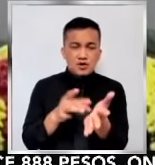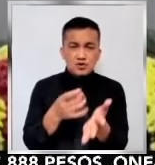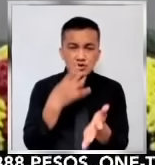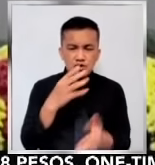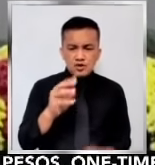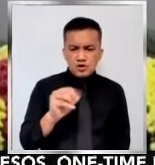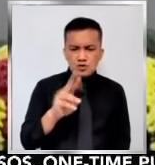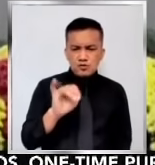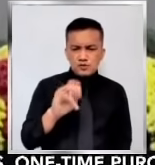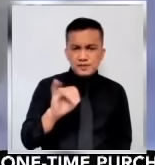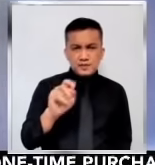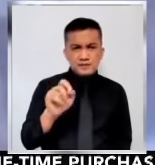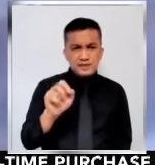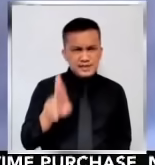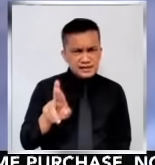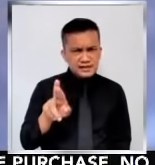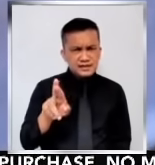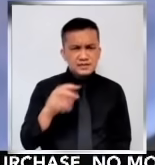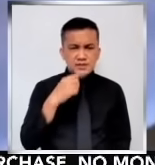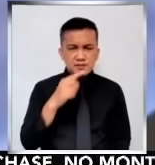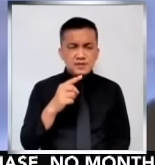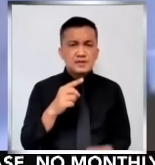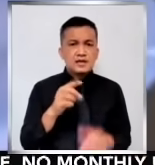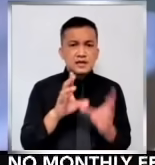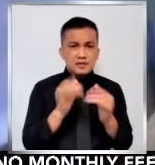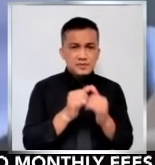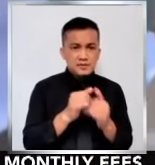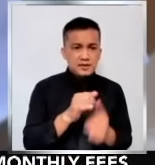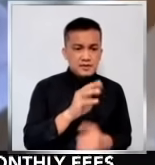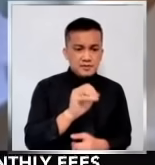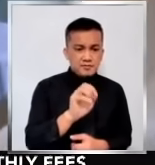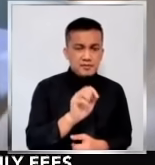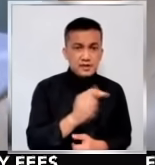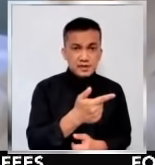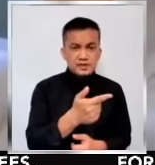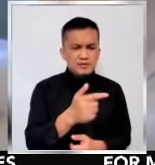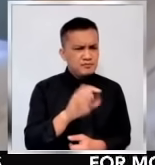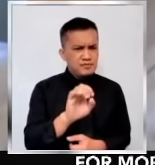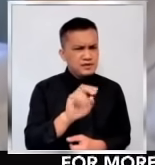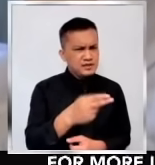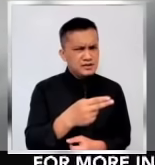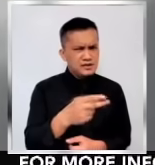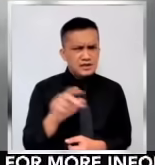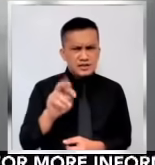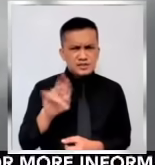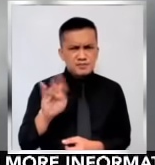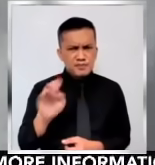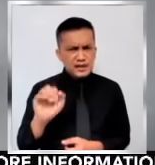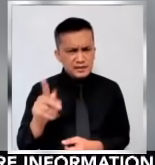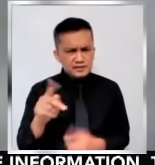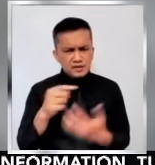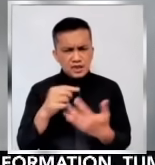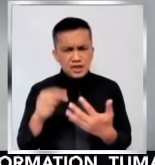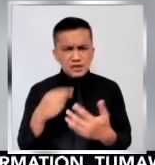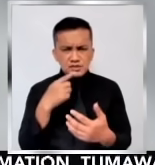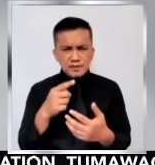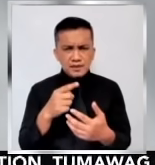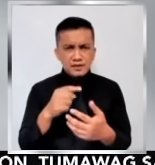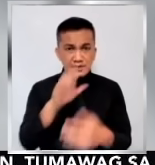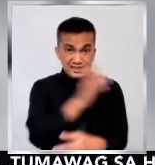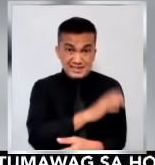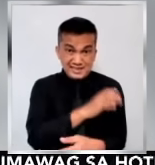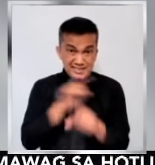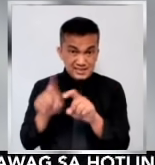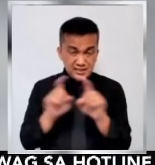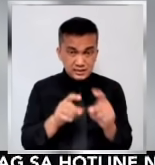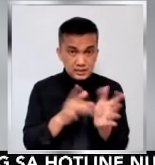Inanunsyo ng kumpanyang Merck at Ridgeback Biotherapeutics na base sa interim o paunang resulta ng phase 3 clinical trial ng kanilang gamot, na